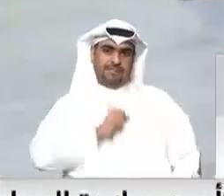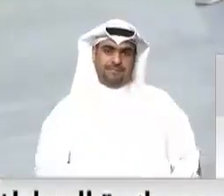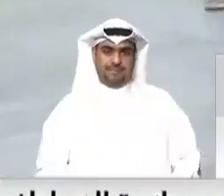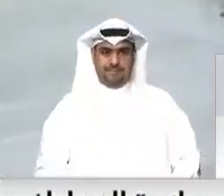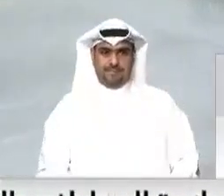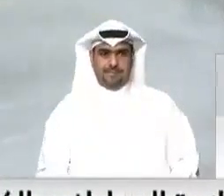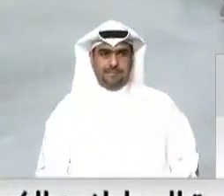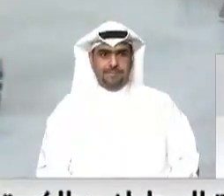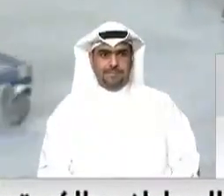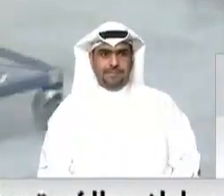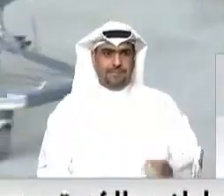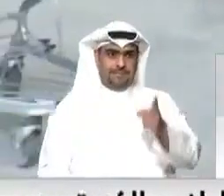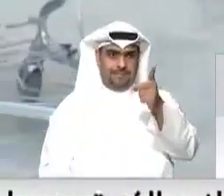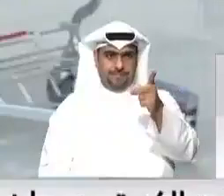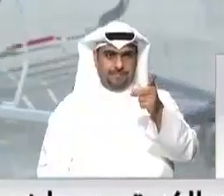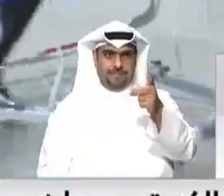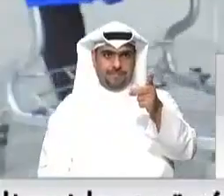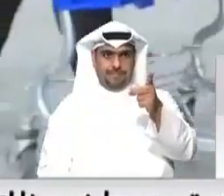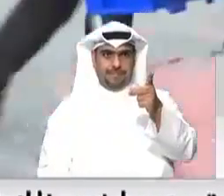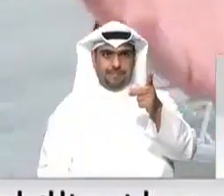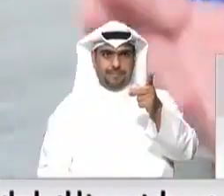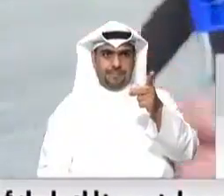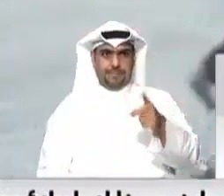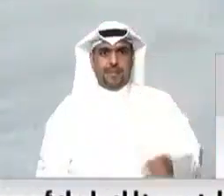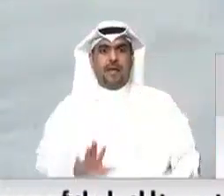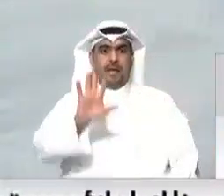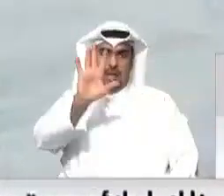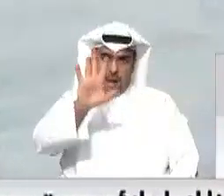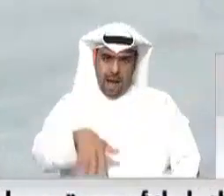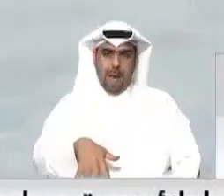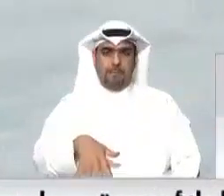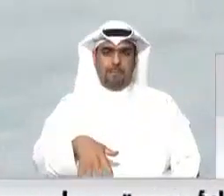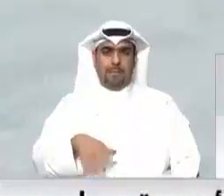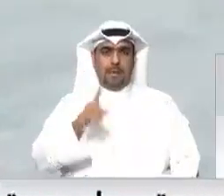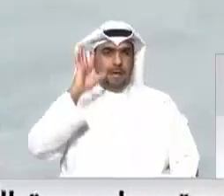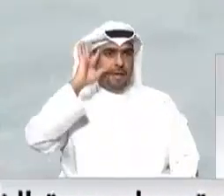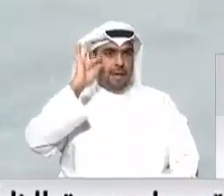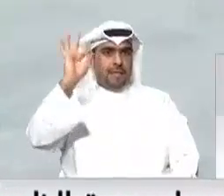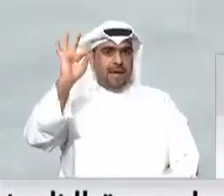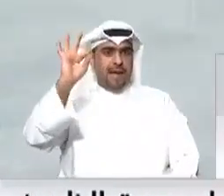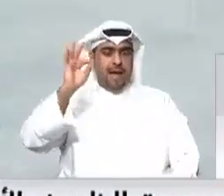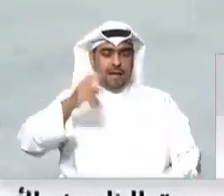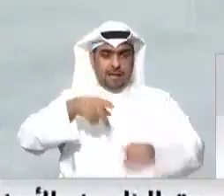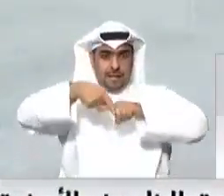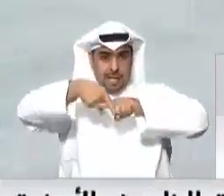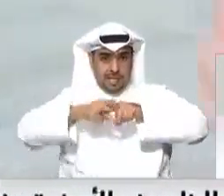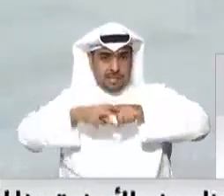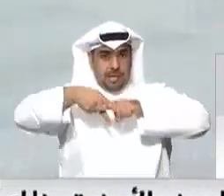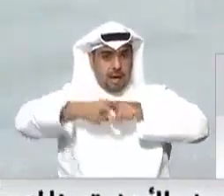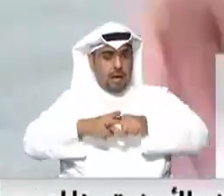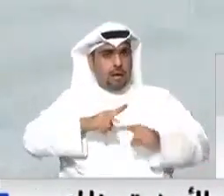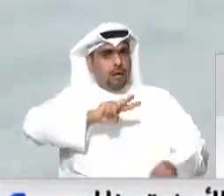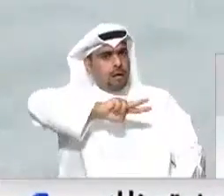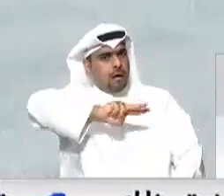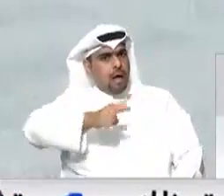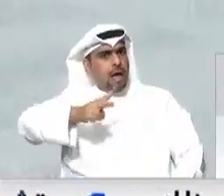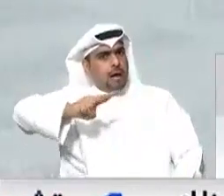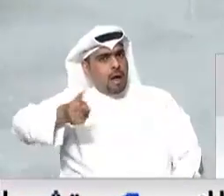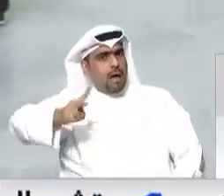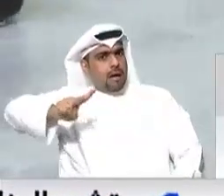له بشكل عام يعني بحر واسع ومثل ما احنا الحين خطوه باي خطوه